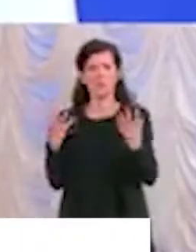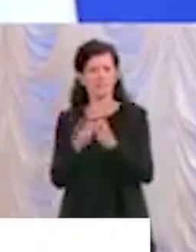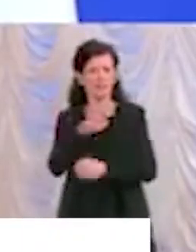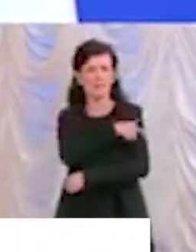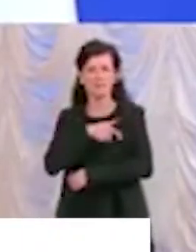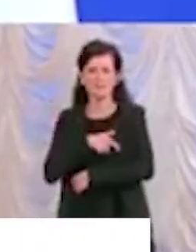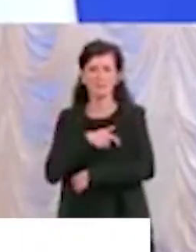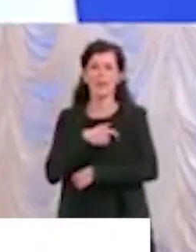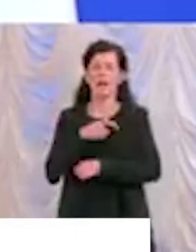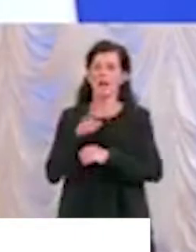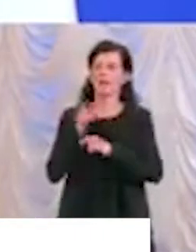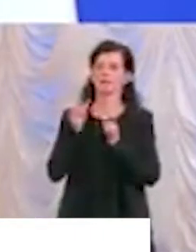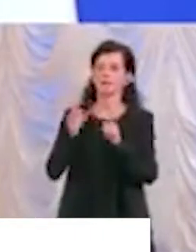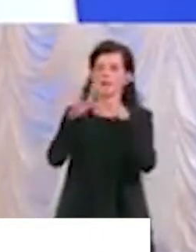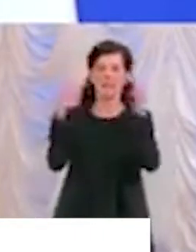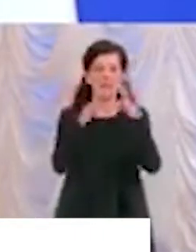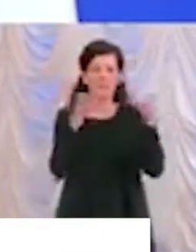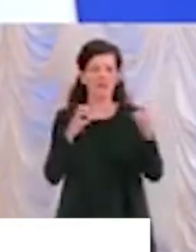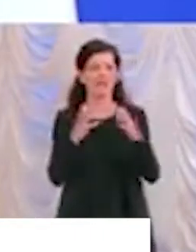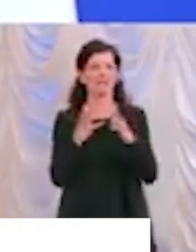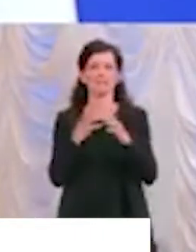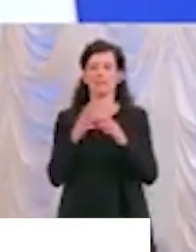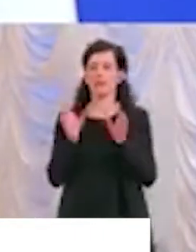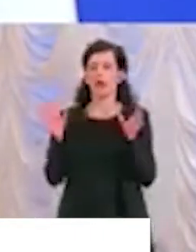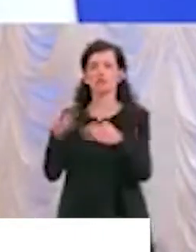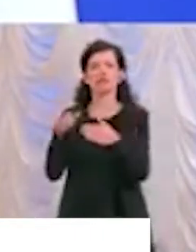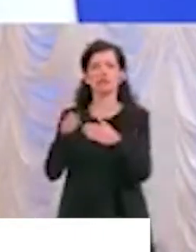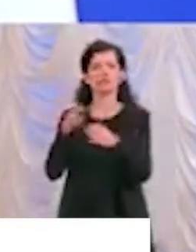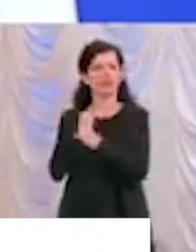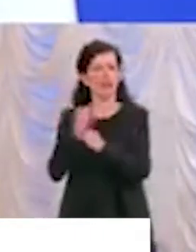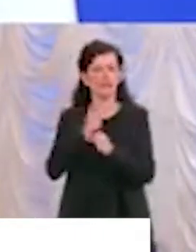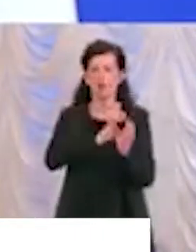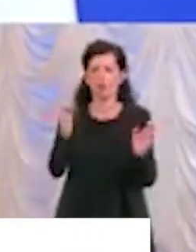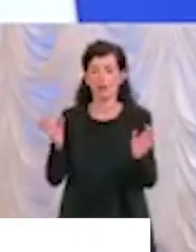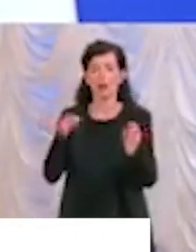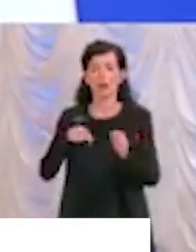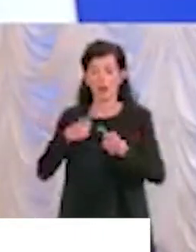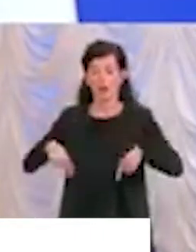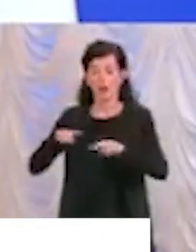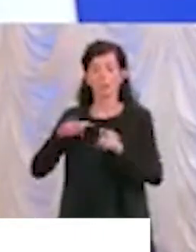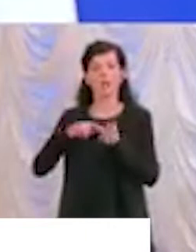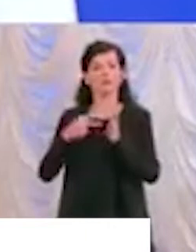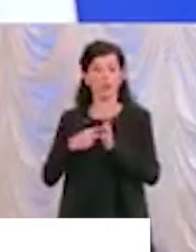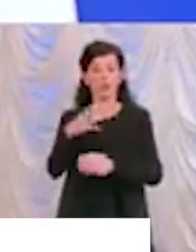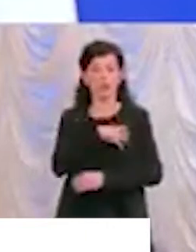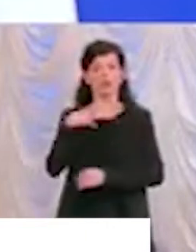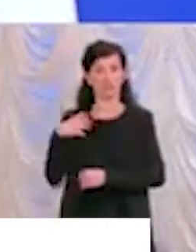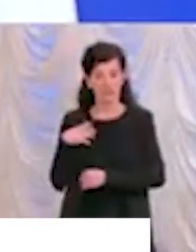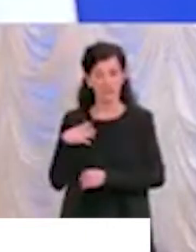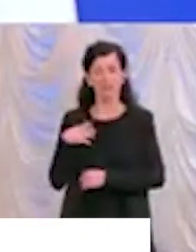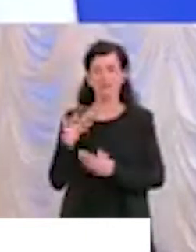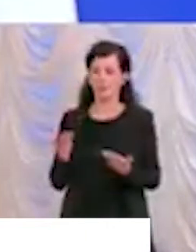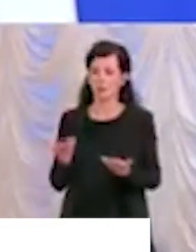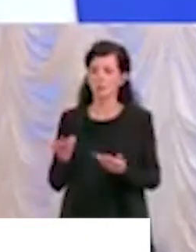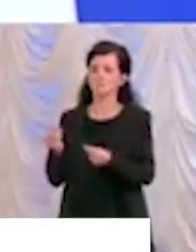PM slitta di 24 ore, colpo di scena, il Premier Giuseppe Conte ha rinviato tutte le misure previste nel nuovo DPCM di 24 ore.